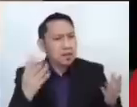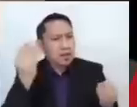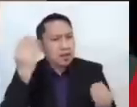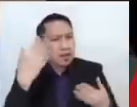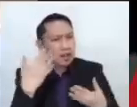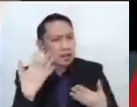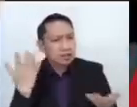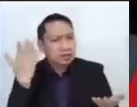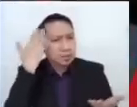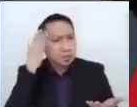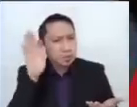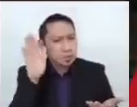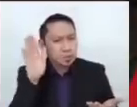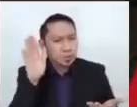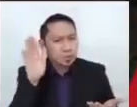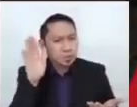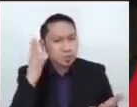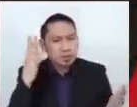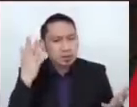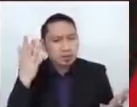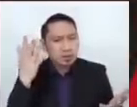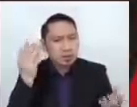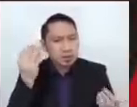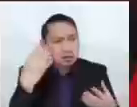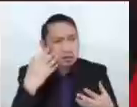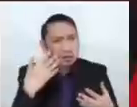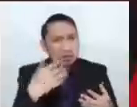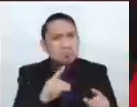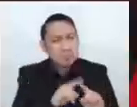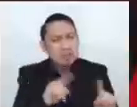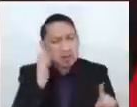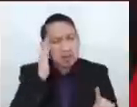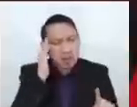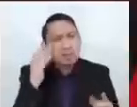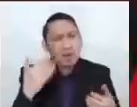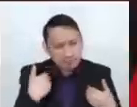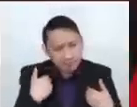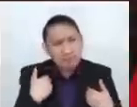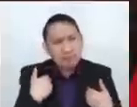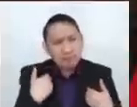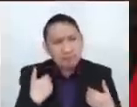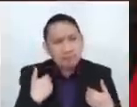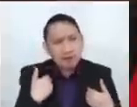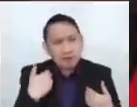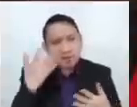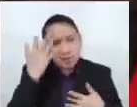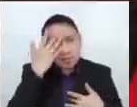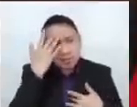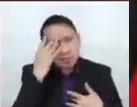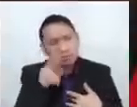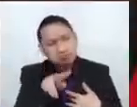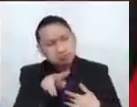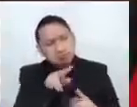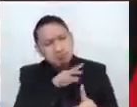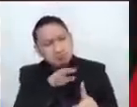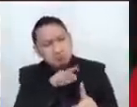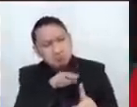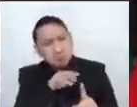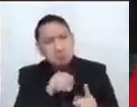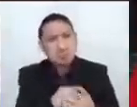hindi kami sinasabihan. Although, alata naman namin, pag nung napupunta namin, medyo dati pag alamanuhin